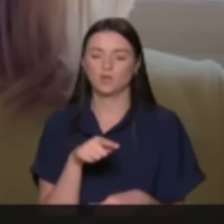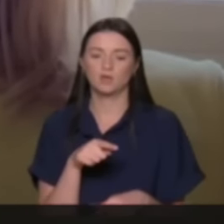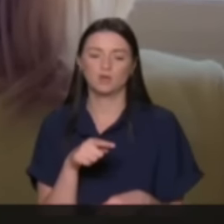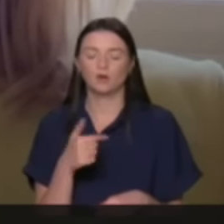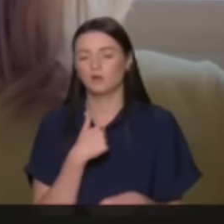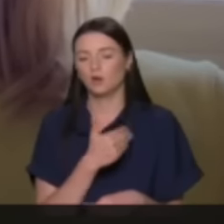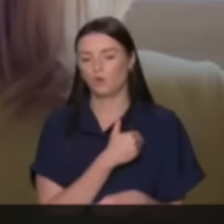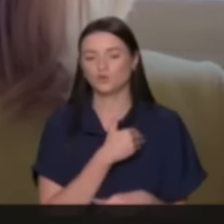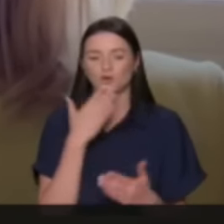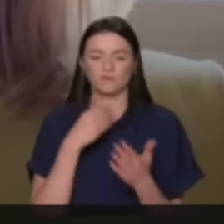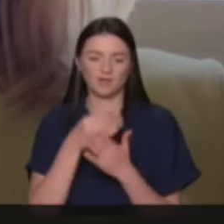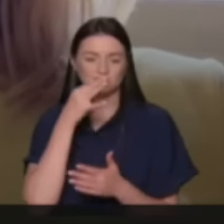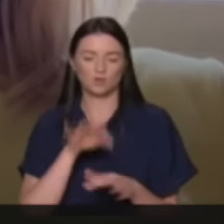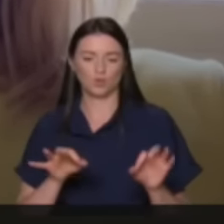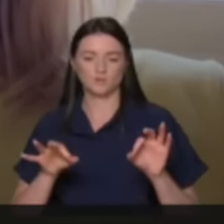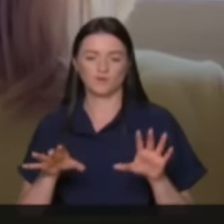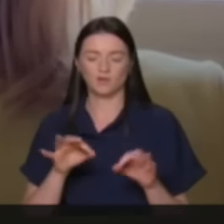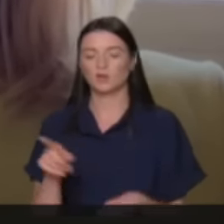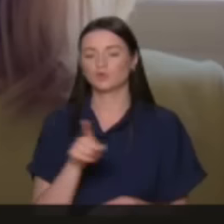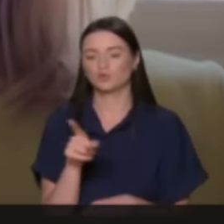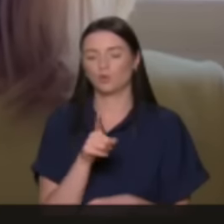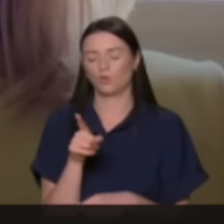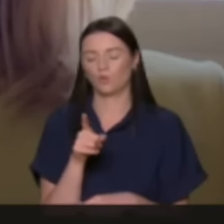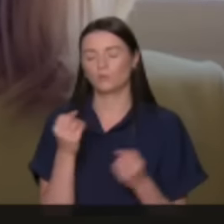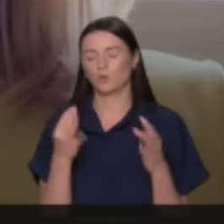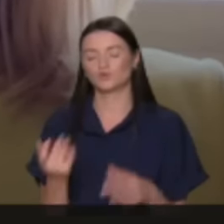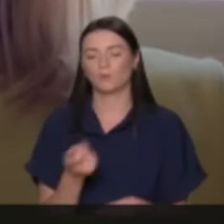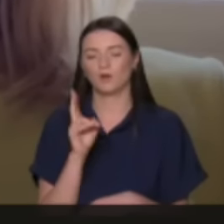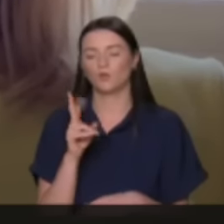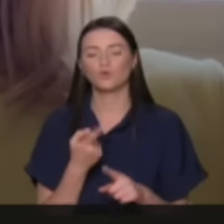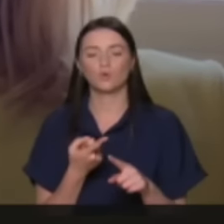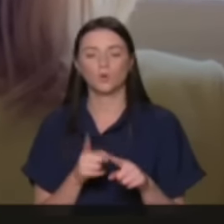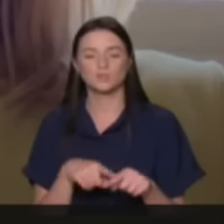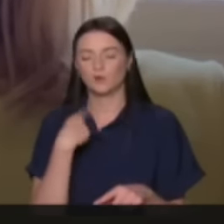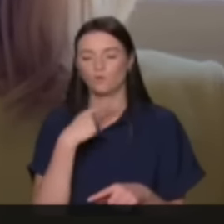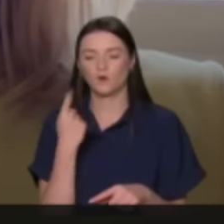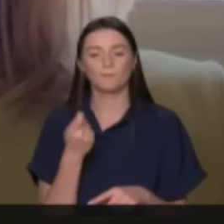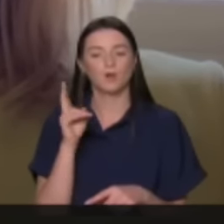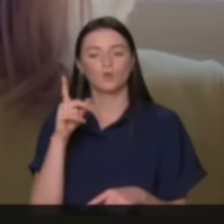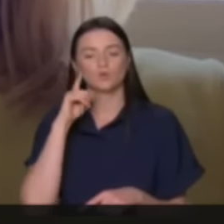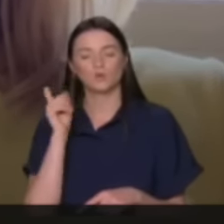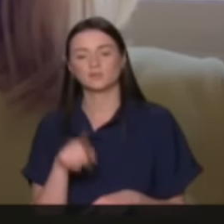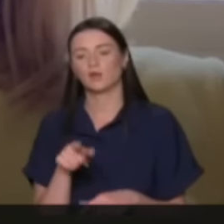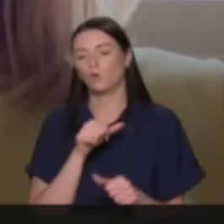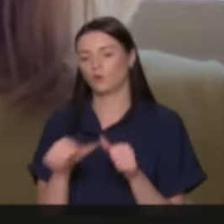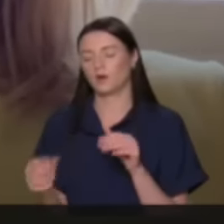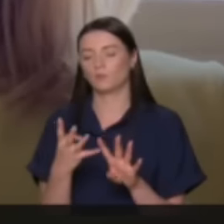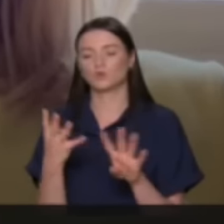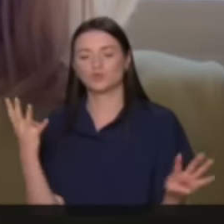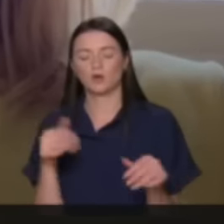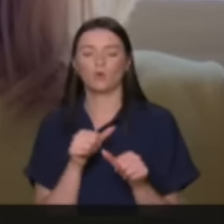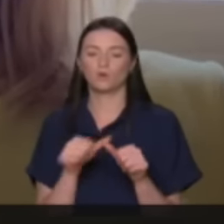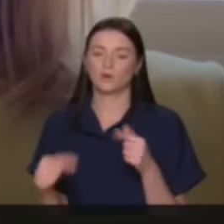хочу свій власний досвід сказати, що просто мало хто про це говорить, мало хто про це знає. У них окрема черга, окремо